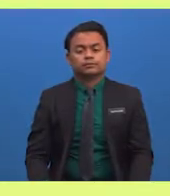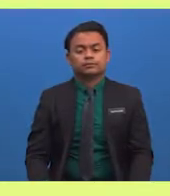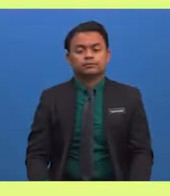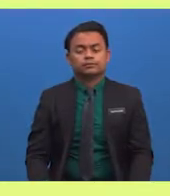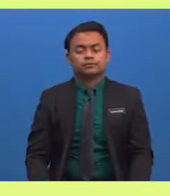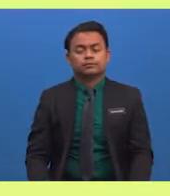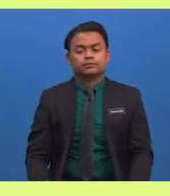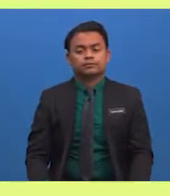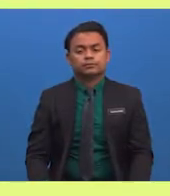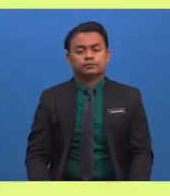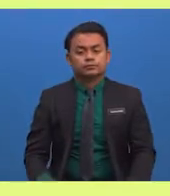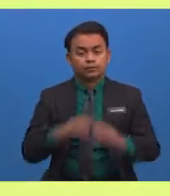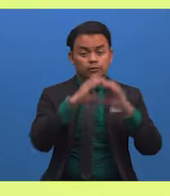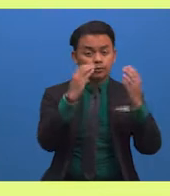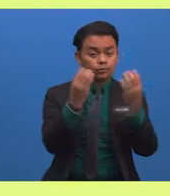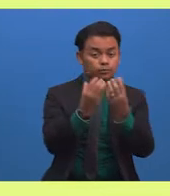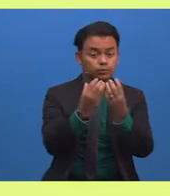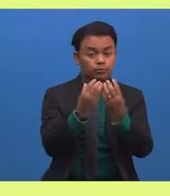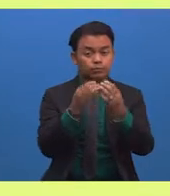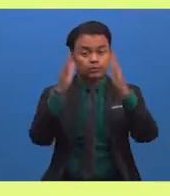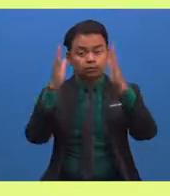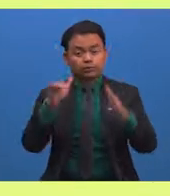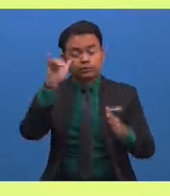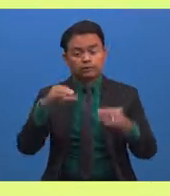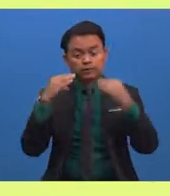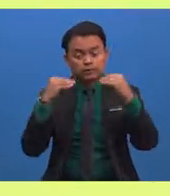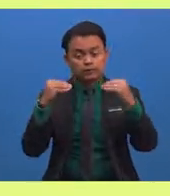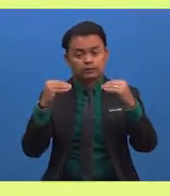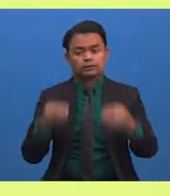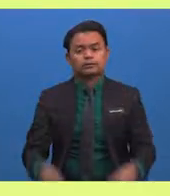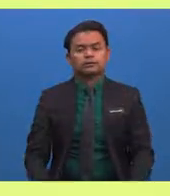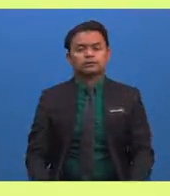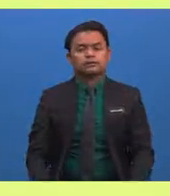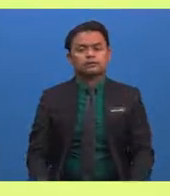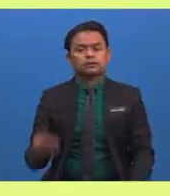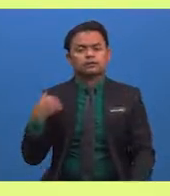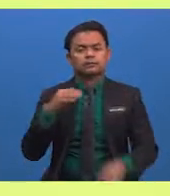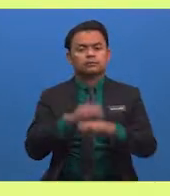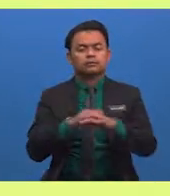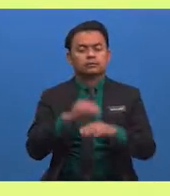pengajar terdiri daripada pelbagai peringkat penguasaan ilmu pengetahuan.